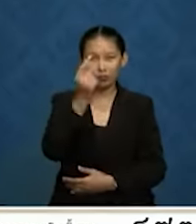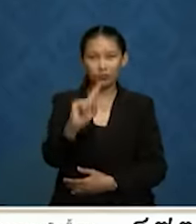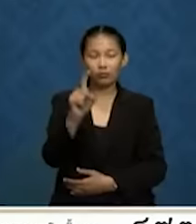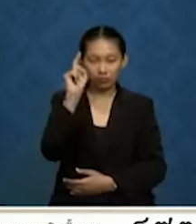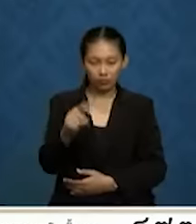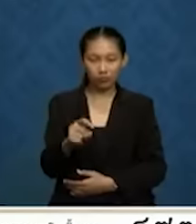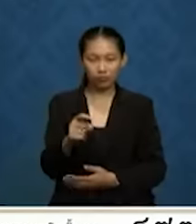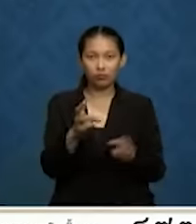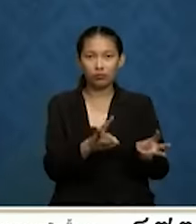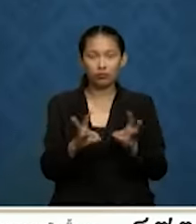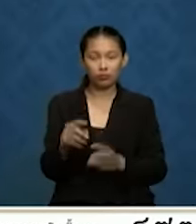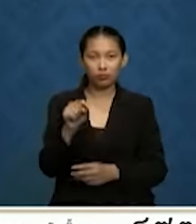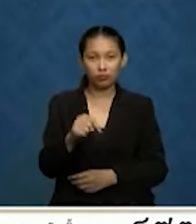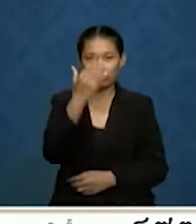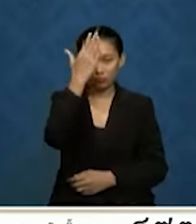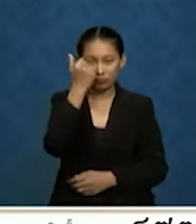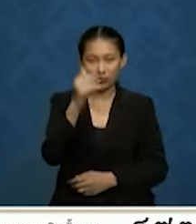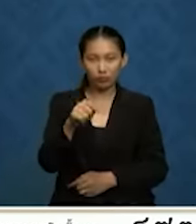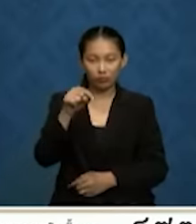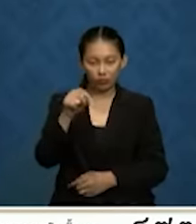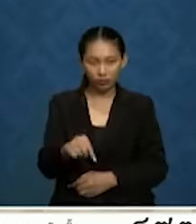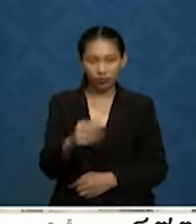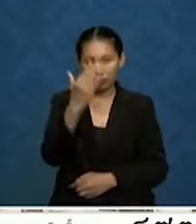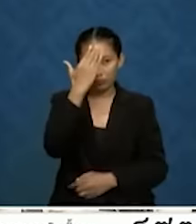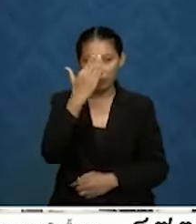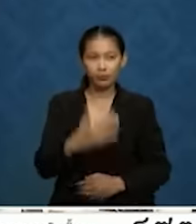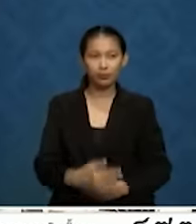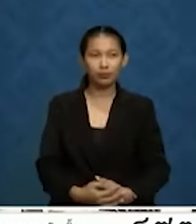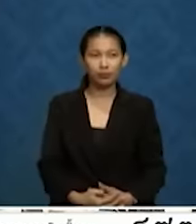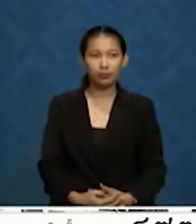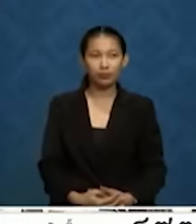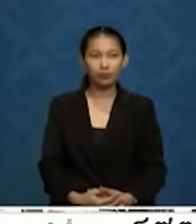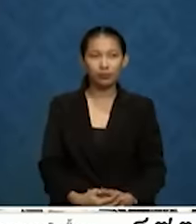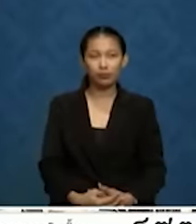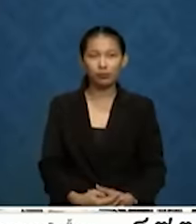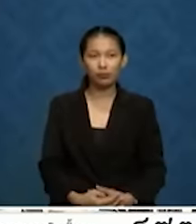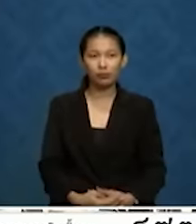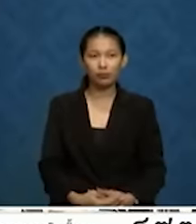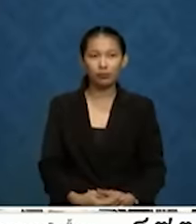ใช้วิธีการนี้นะครับแล้วจะกดปุ่มข้างหน้า ไม่มี แล้วครับหมดแล้ว